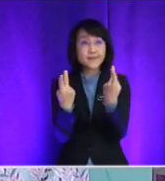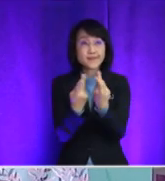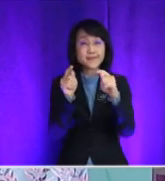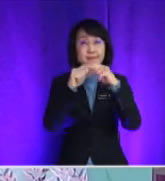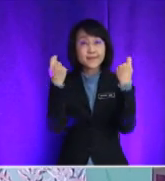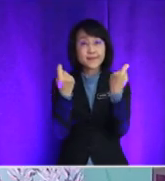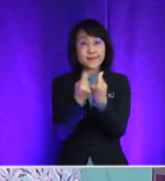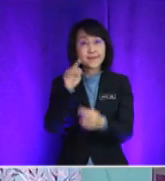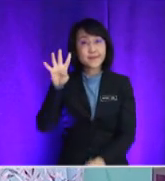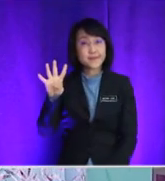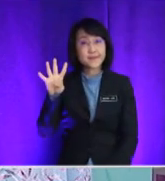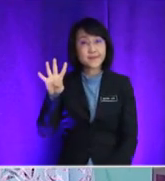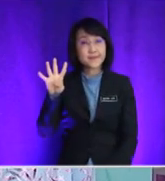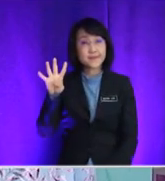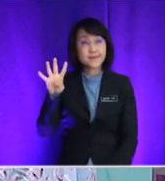4